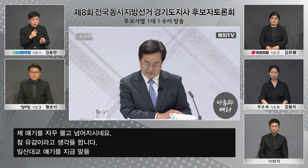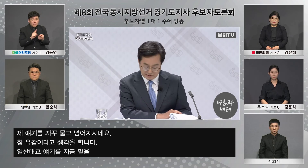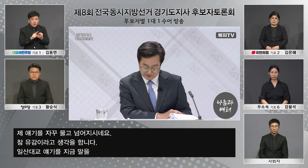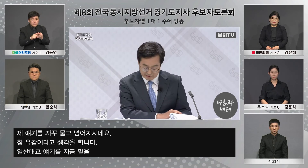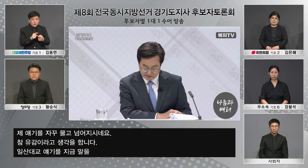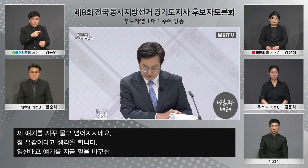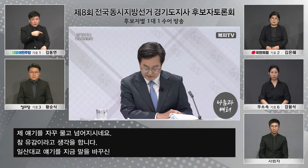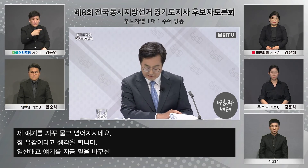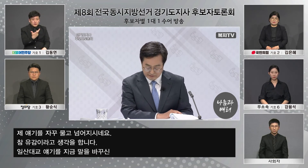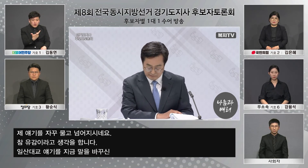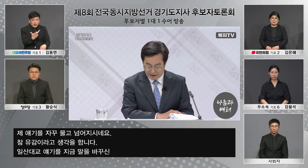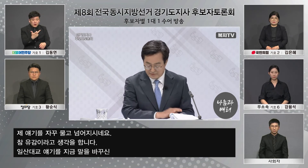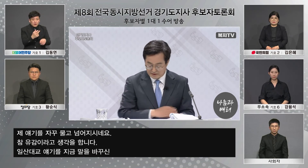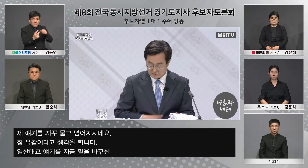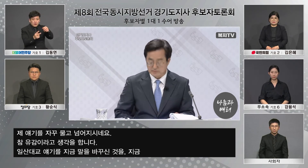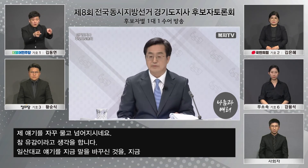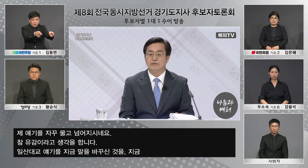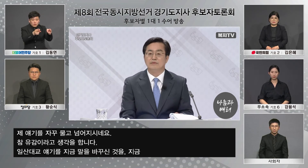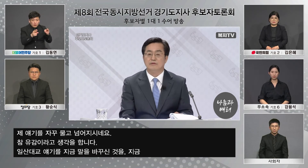무료 자체를